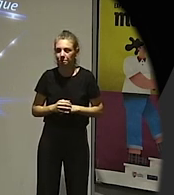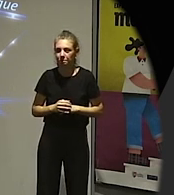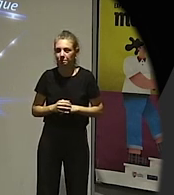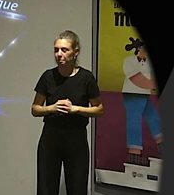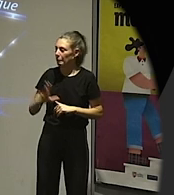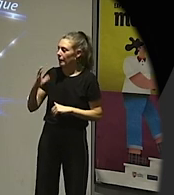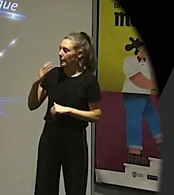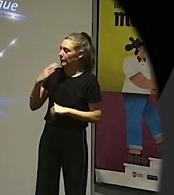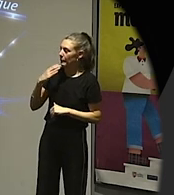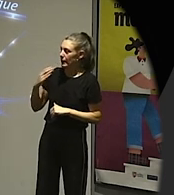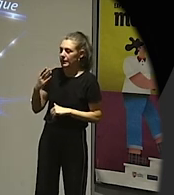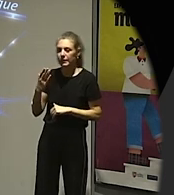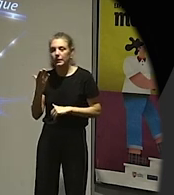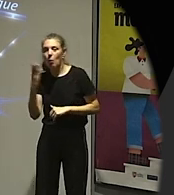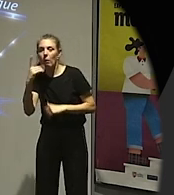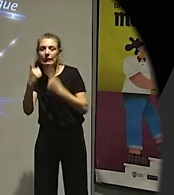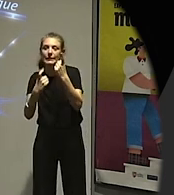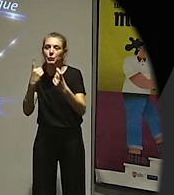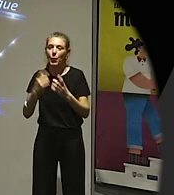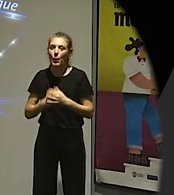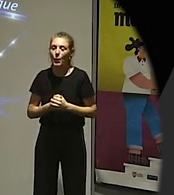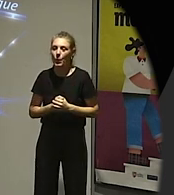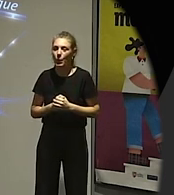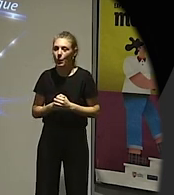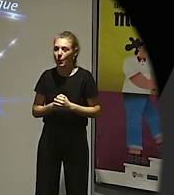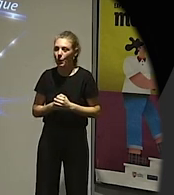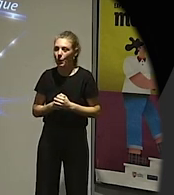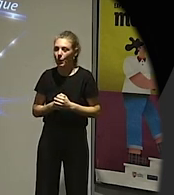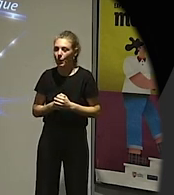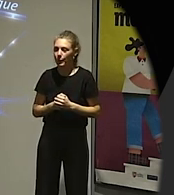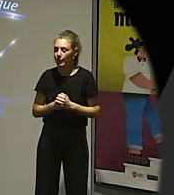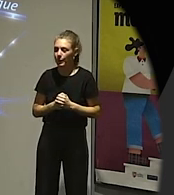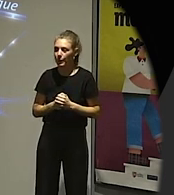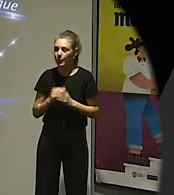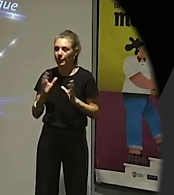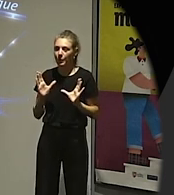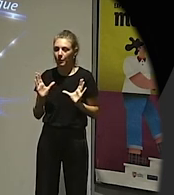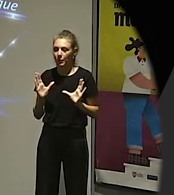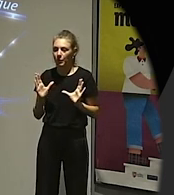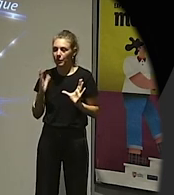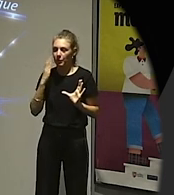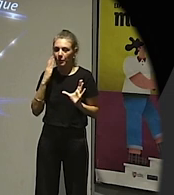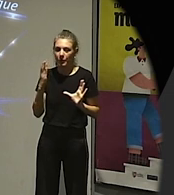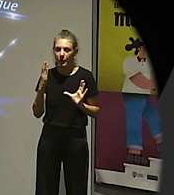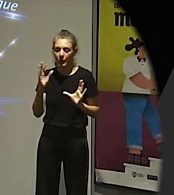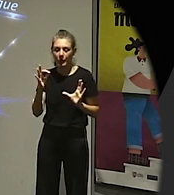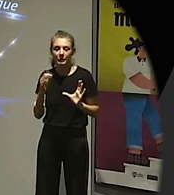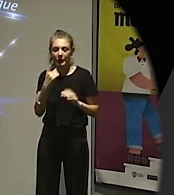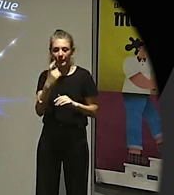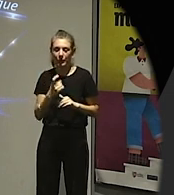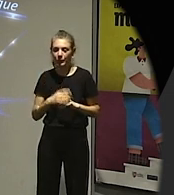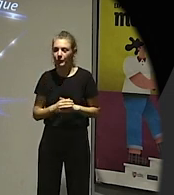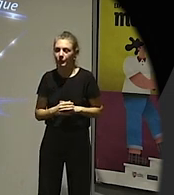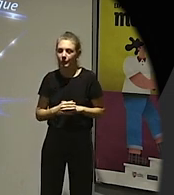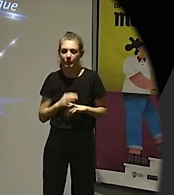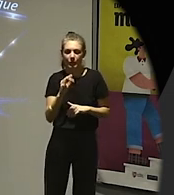Merci. Du coup, est-ce qu'il y a une autre question avant qu'on passe à la suite? C'est possible, est-ce que... Oui, il y a